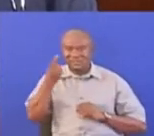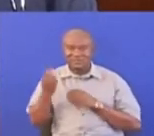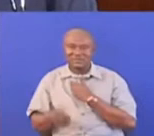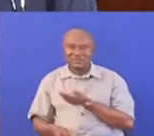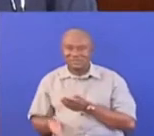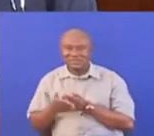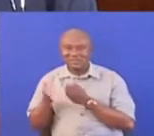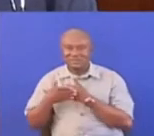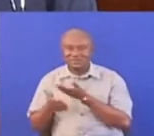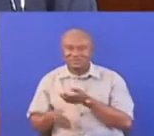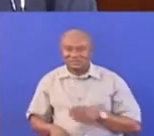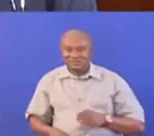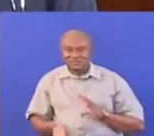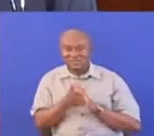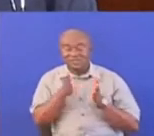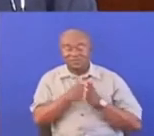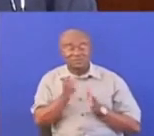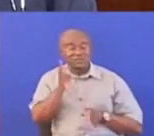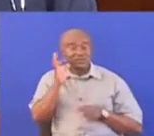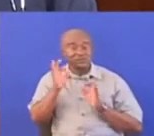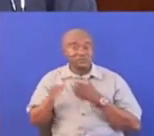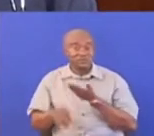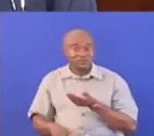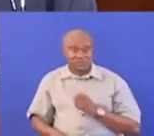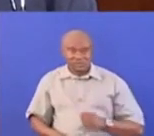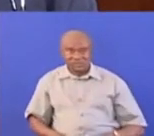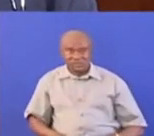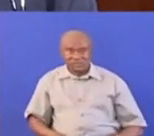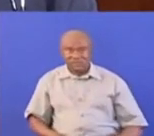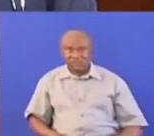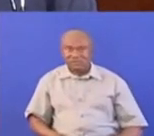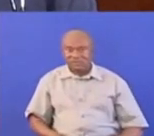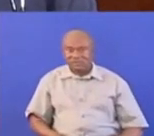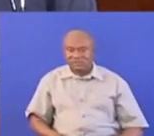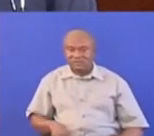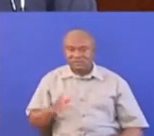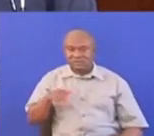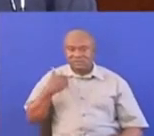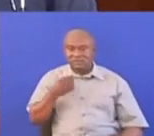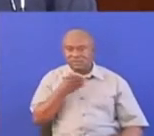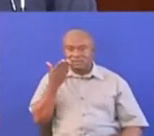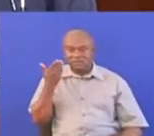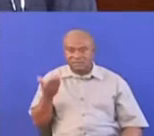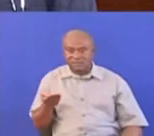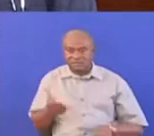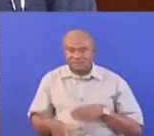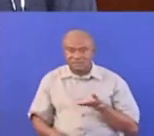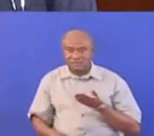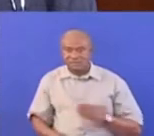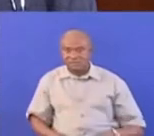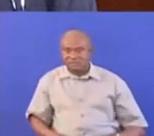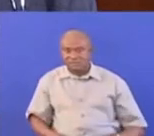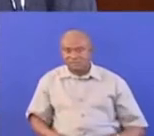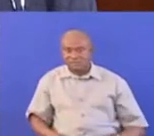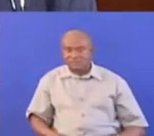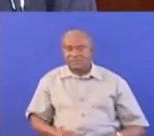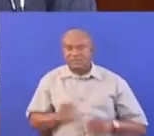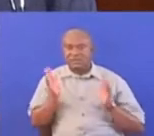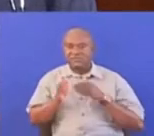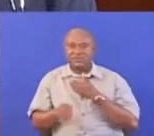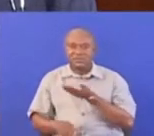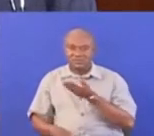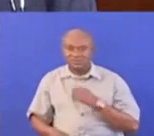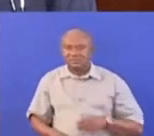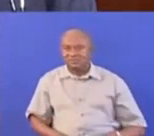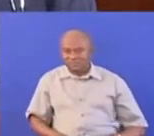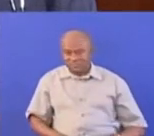Kigosi imeelezwa historia vizuri. Awali ilikuwa pori, baadaye ikawa hifadhi ya misitu, na baadaye ikawa hifadhi ya taifa ya